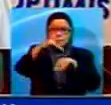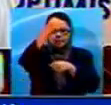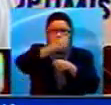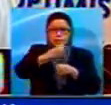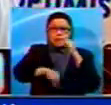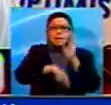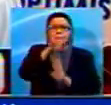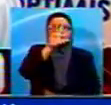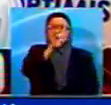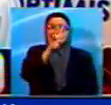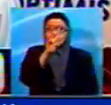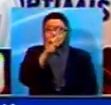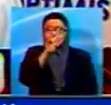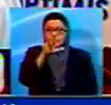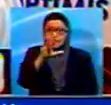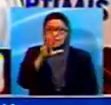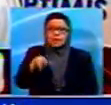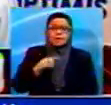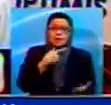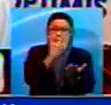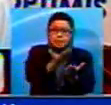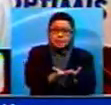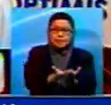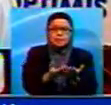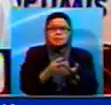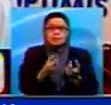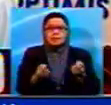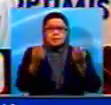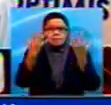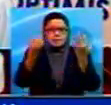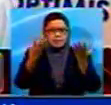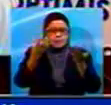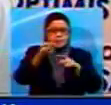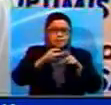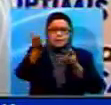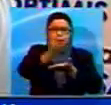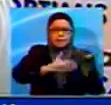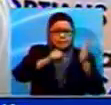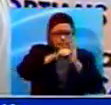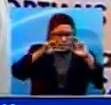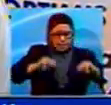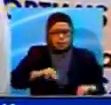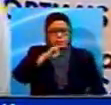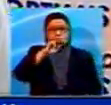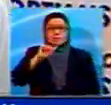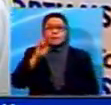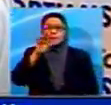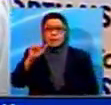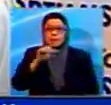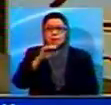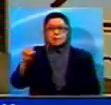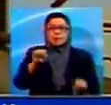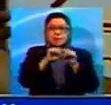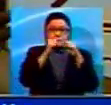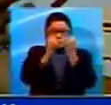jaatan kosong yang kami tawarkan dan kebanyakannya daripada bahagian Sema manusia marah dan juga anak-anak Syarikat